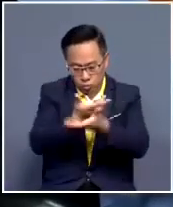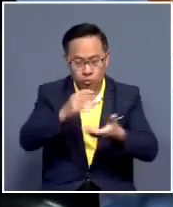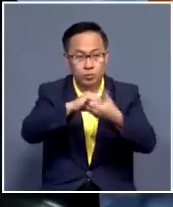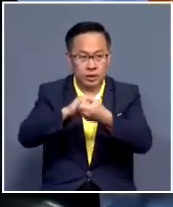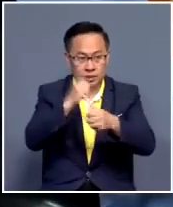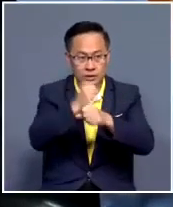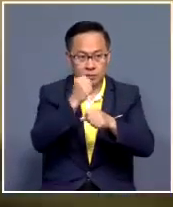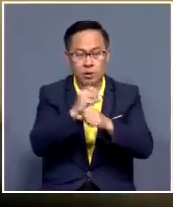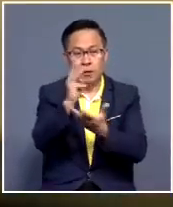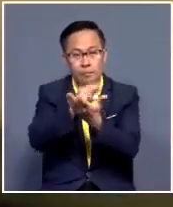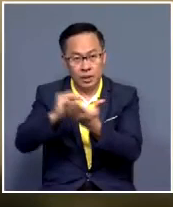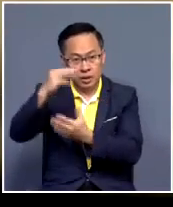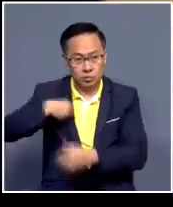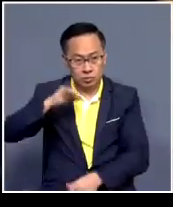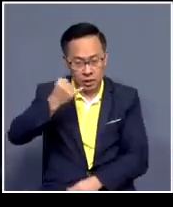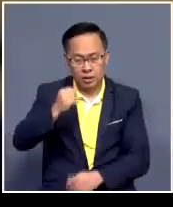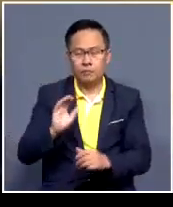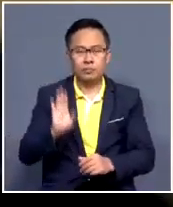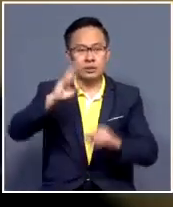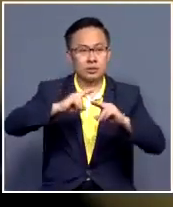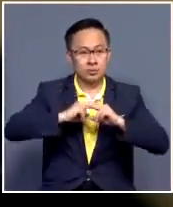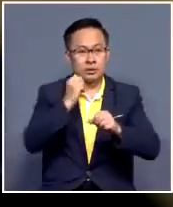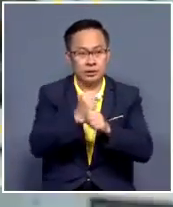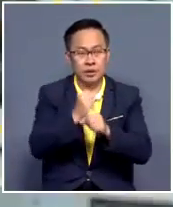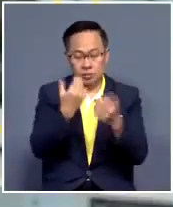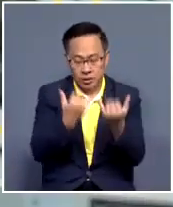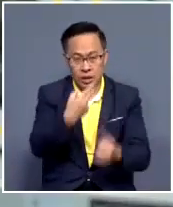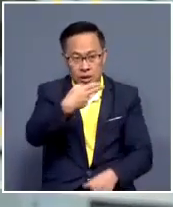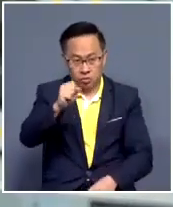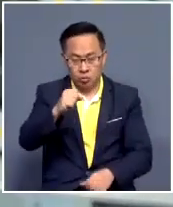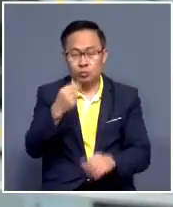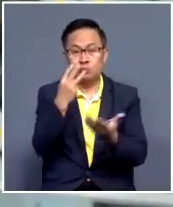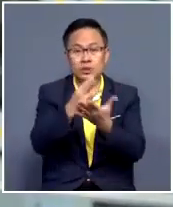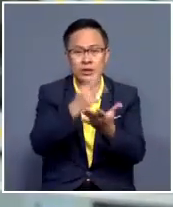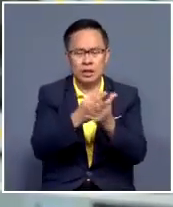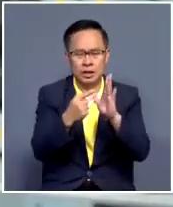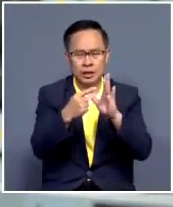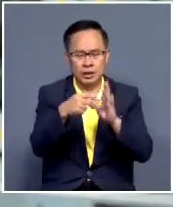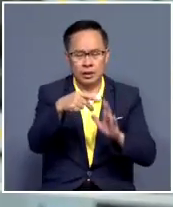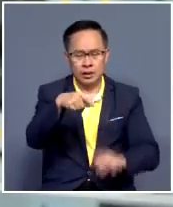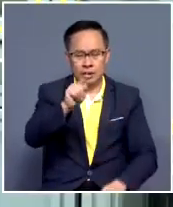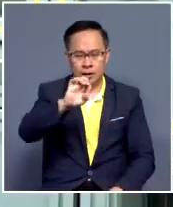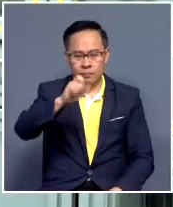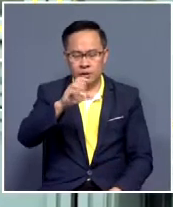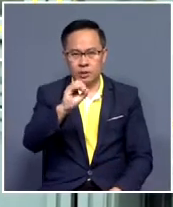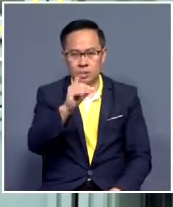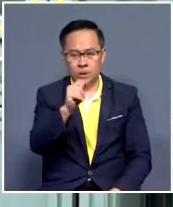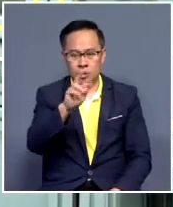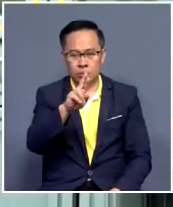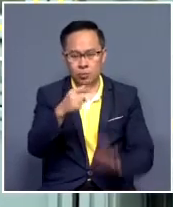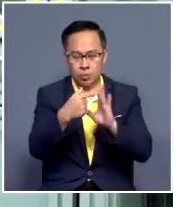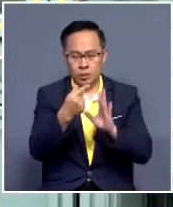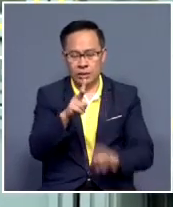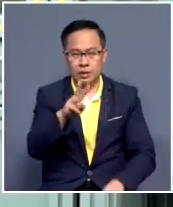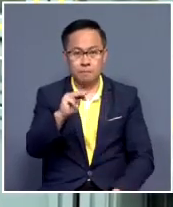งการนำร่องนะครับสำหรับหลักสูตรเองตอนนี้เป็นหลักสูตรที่เป็นหลักสูตรปิโตเคมีนะครับแต่ว่าเป็นหลักสูตรที่มีการเรียนการสอนเป็นแบบ non